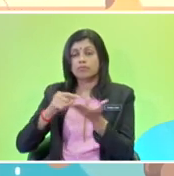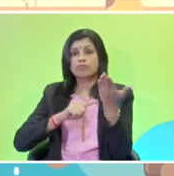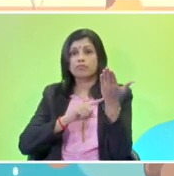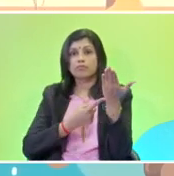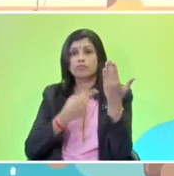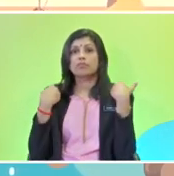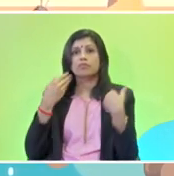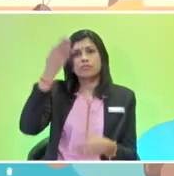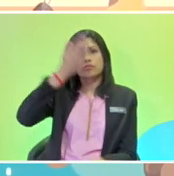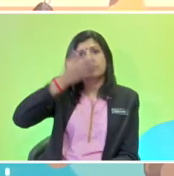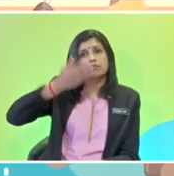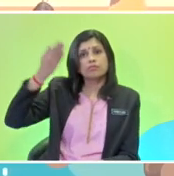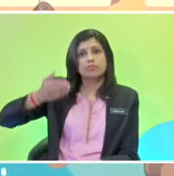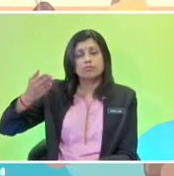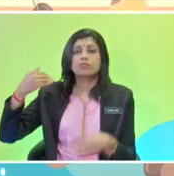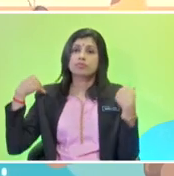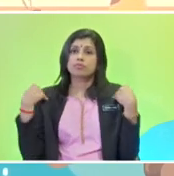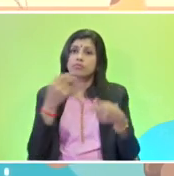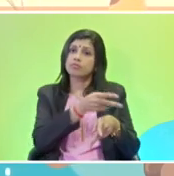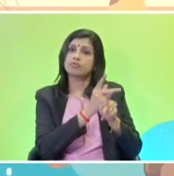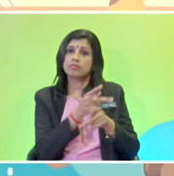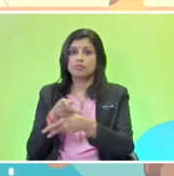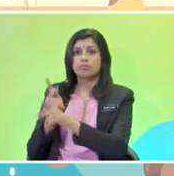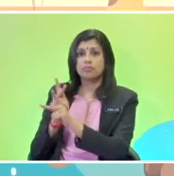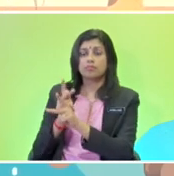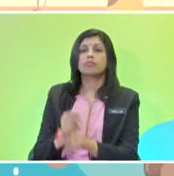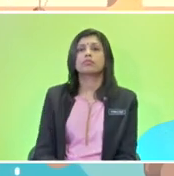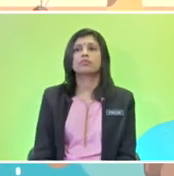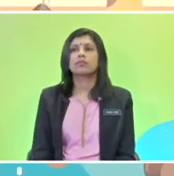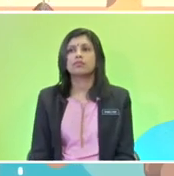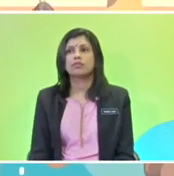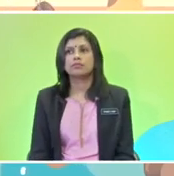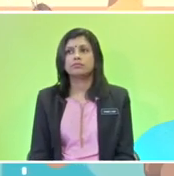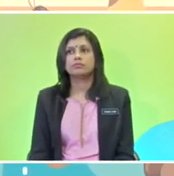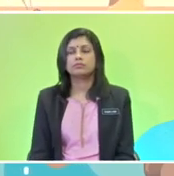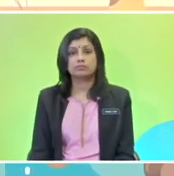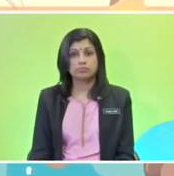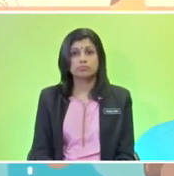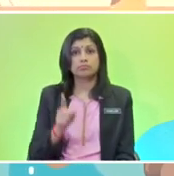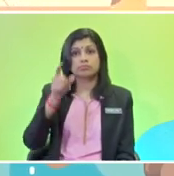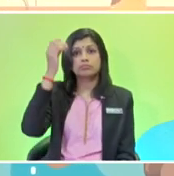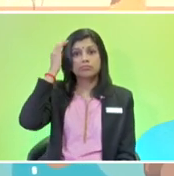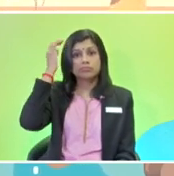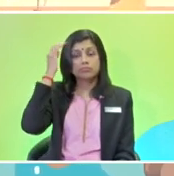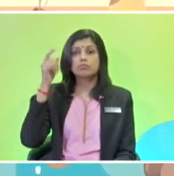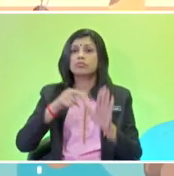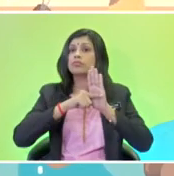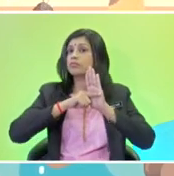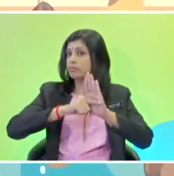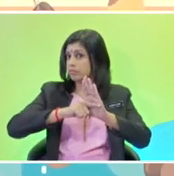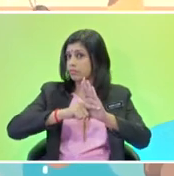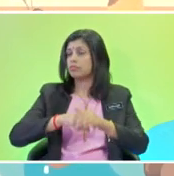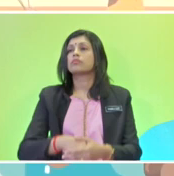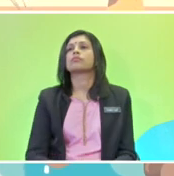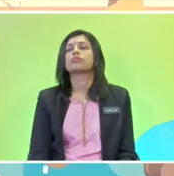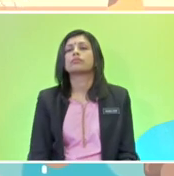potong-potong, pinjam dan sebagainya. Betul, cikgu. Dan kemarin masa menolak sangat penting dalam operasi bergabung ni lah.